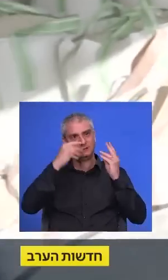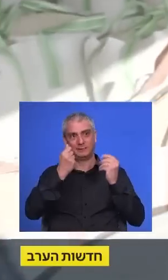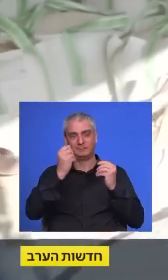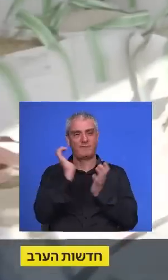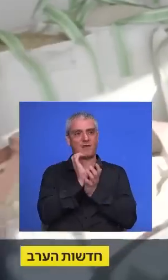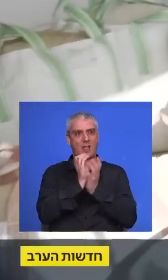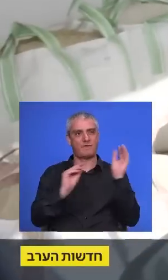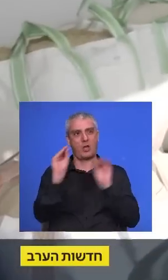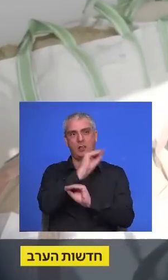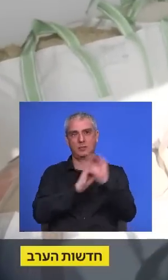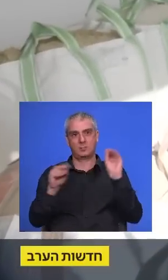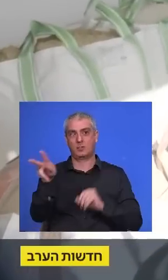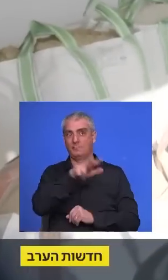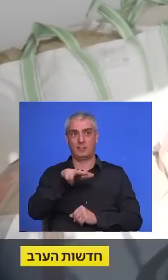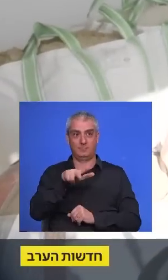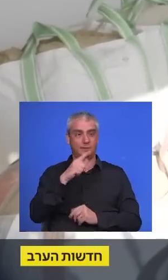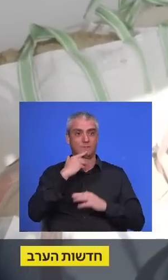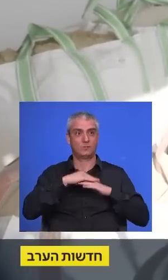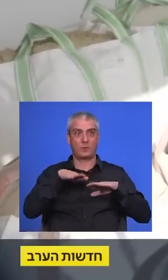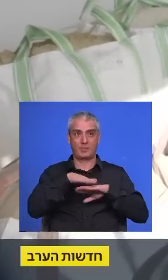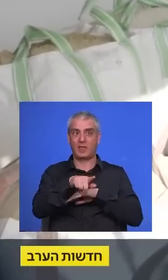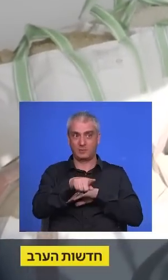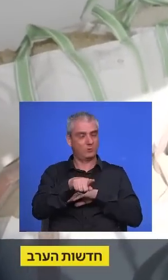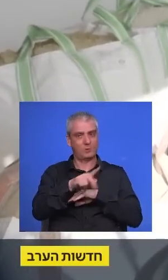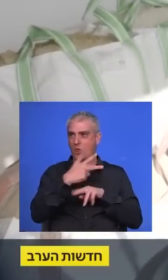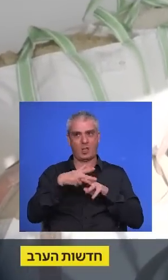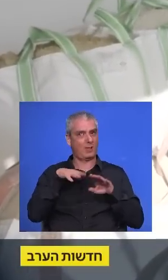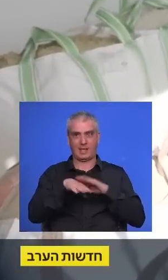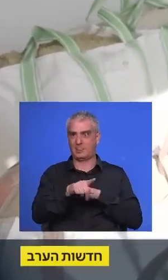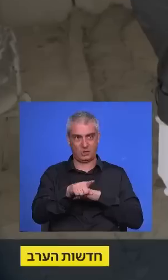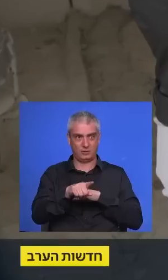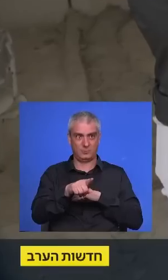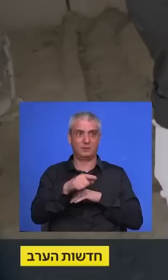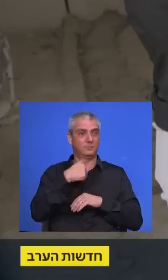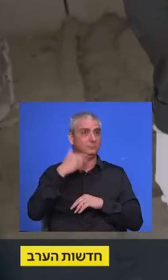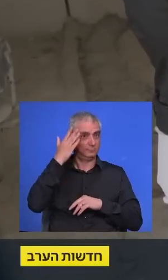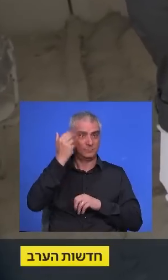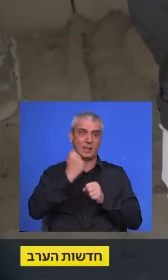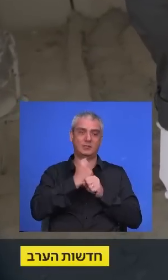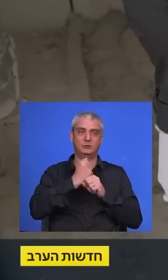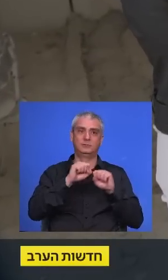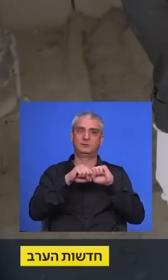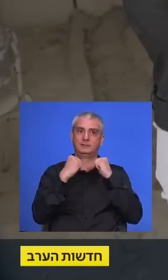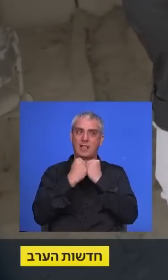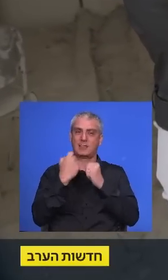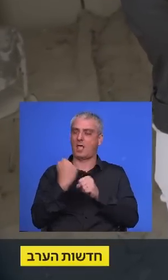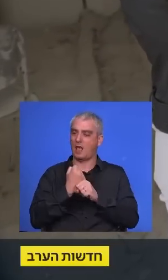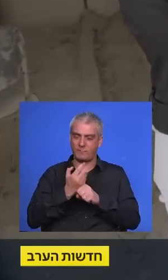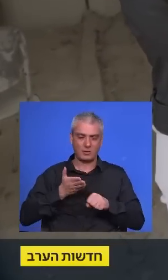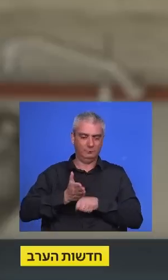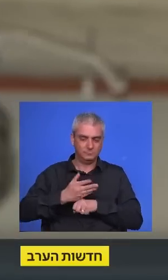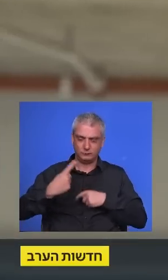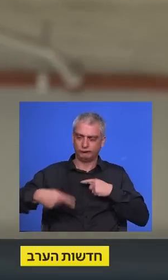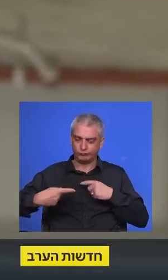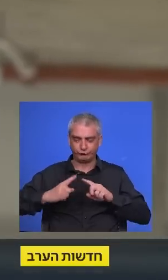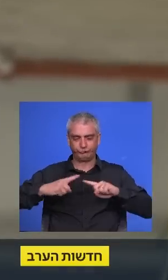שהם עשו ביניהם. זו תקומת החניון שלנו, אבל זה לא רק חניון. אנחנו מתעתידים לעשות פה סדנה עם כלי